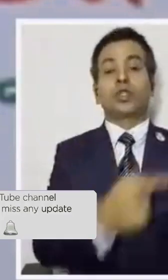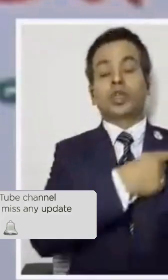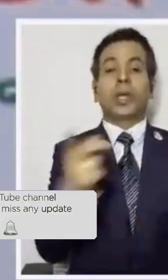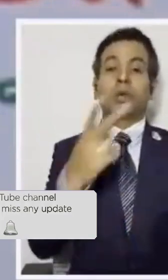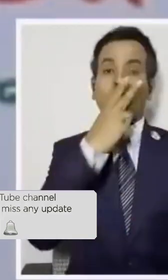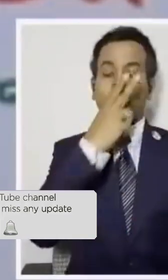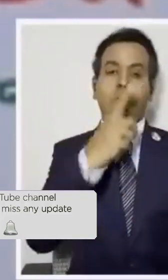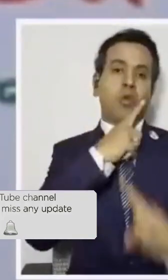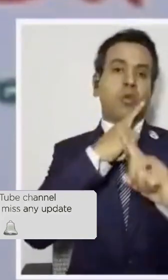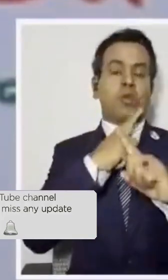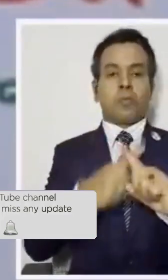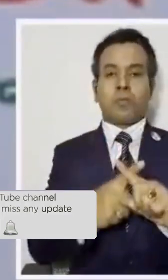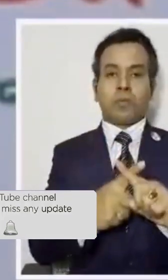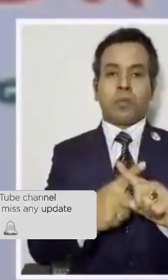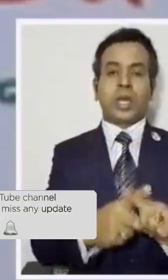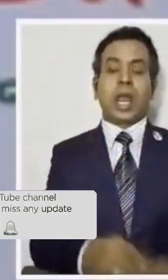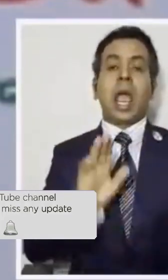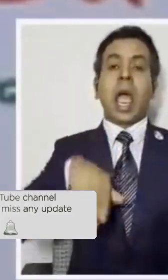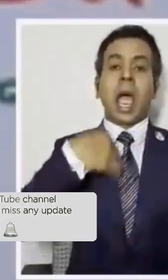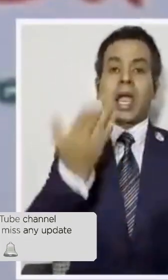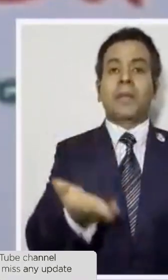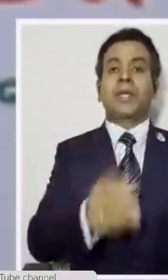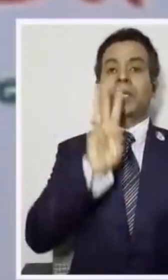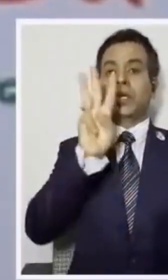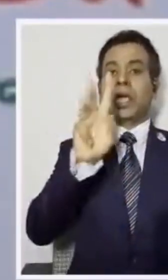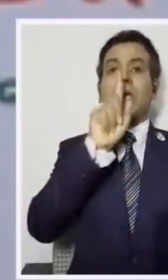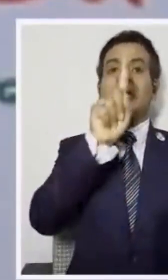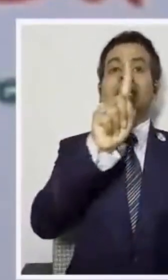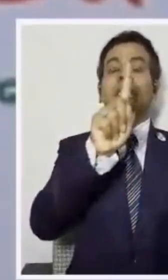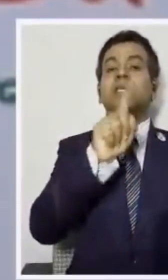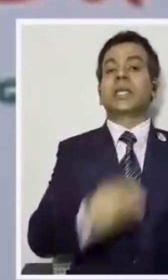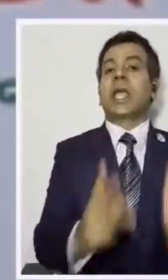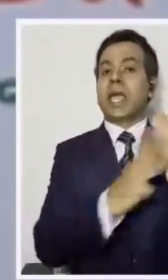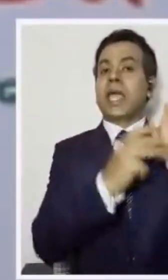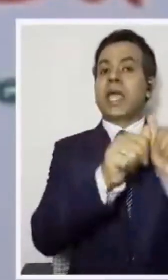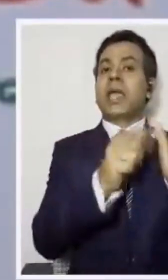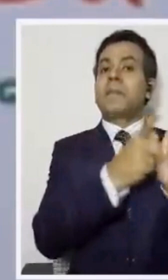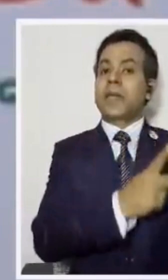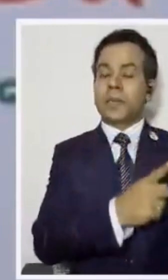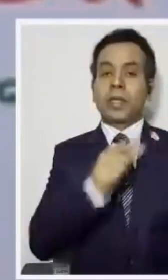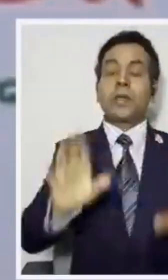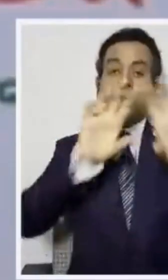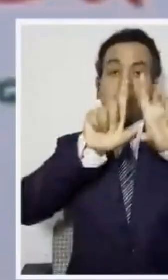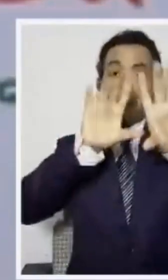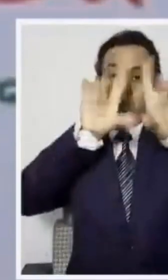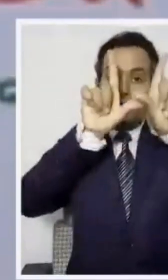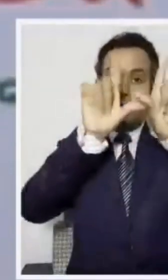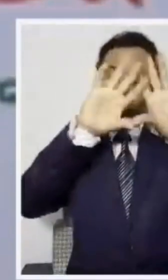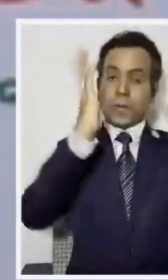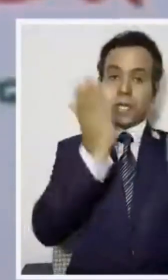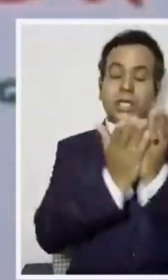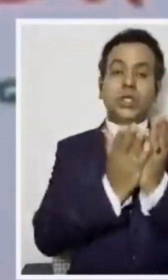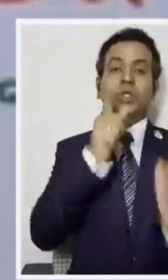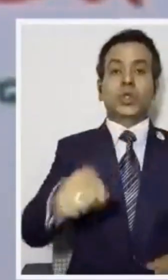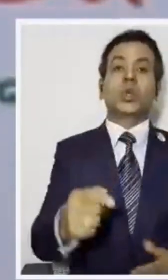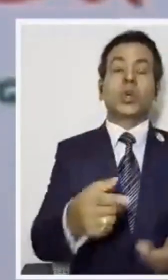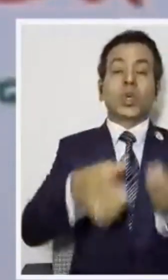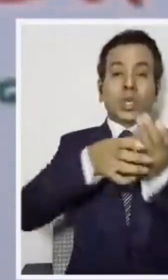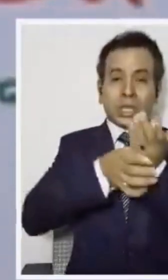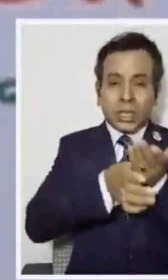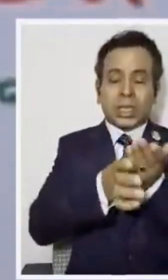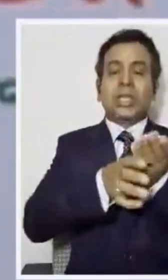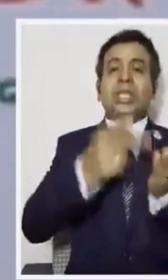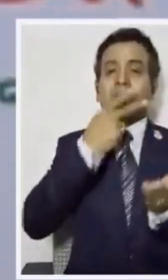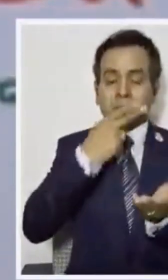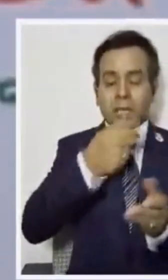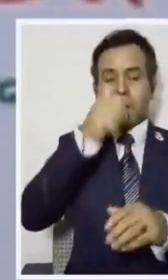দিবস। করোনা মহামারী থেকে নিরাপদ থাকতে ধূমপান ও তামাক পরিহার করুন, কারণ ধূমপানের ফলে